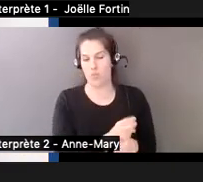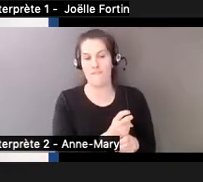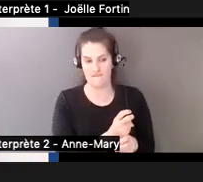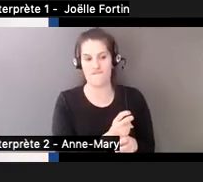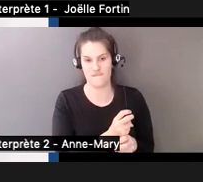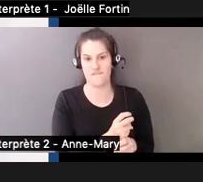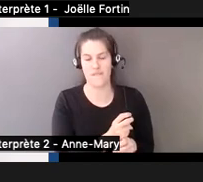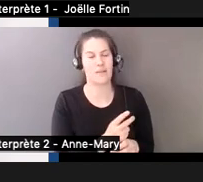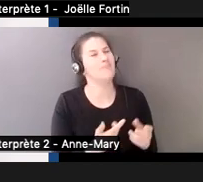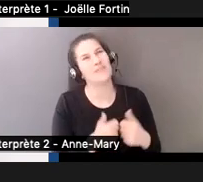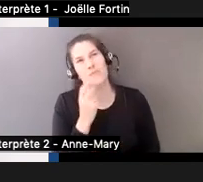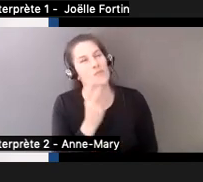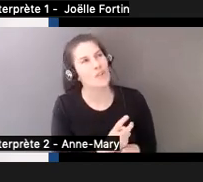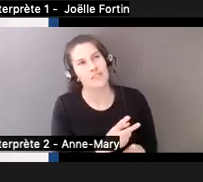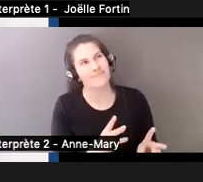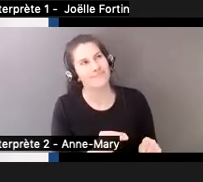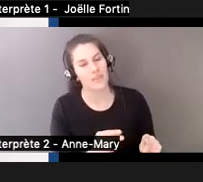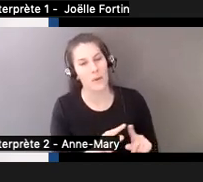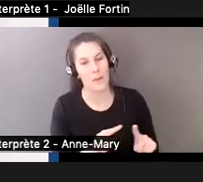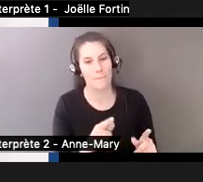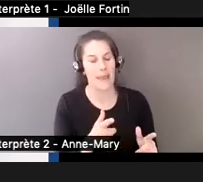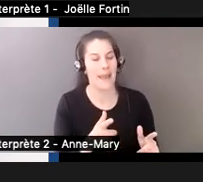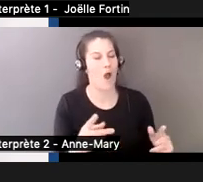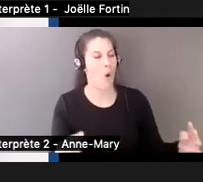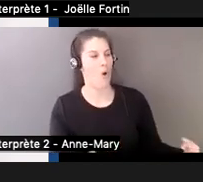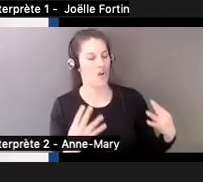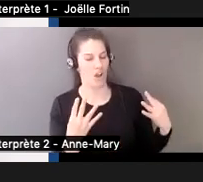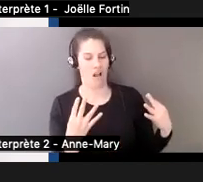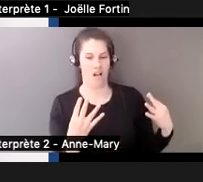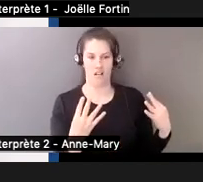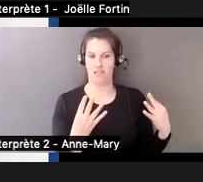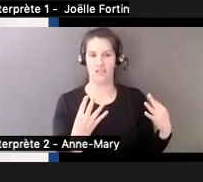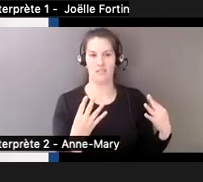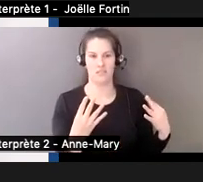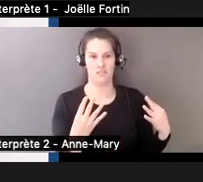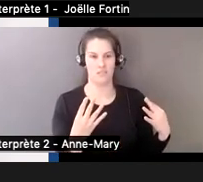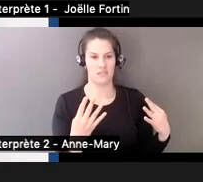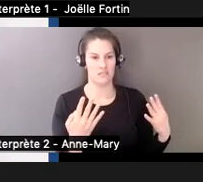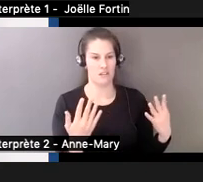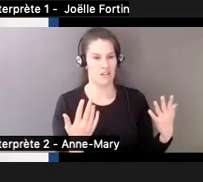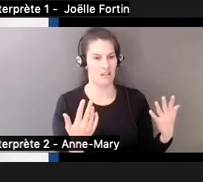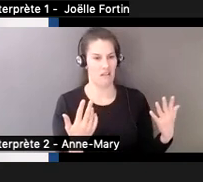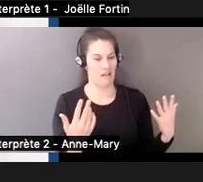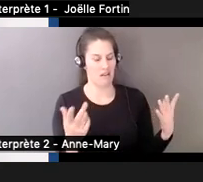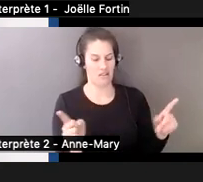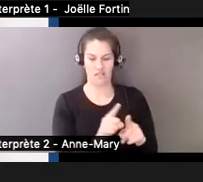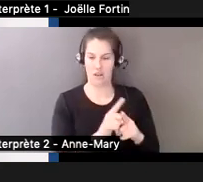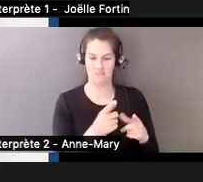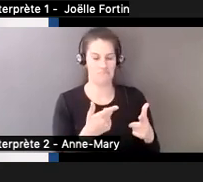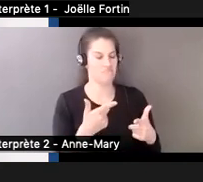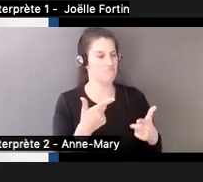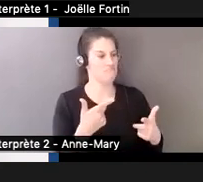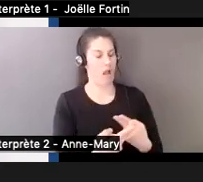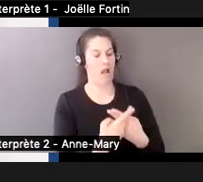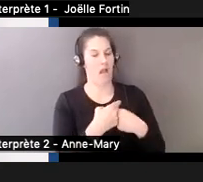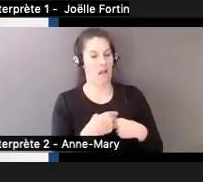peut-être pas la plus dure, c'est le regard des autres. Le fait qu'on disparaisse avec la maladie. Quand vous